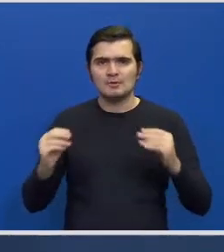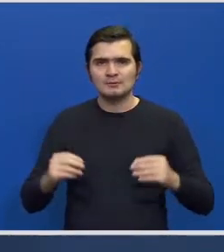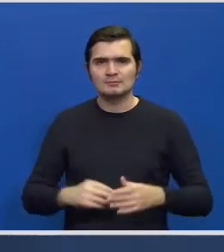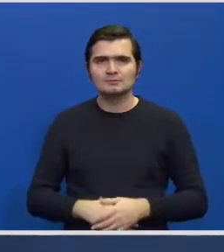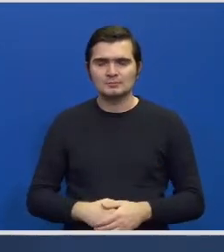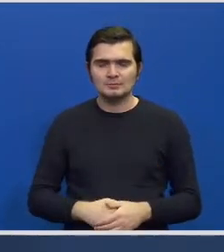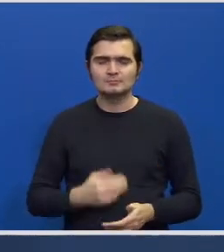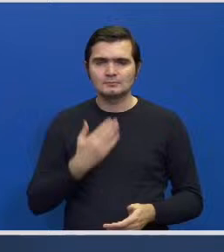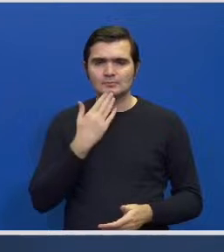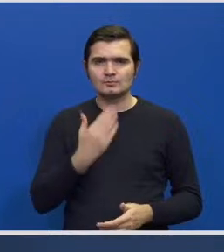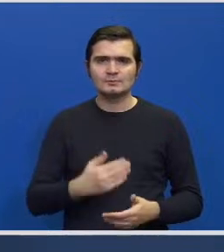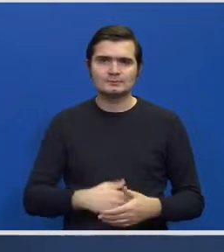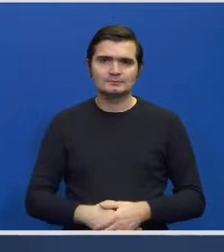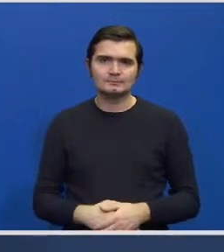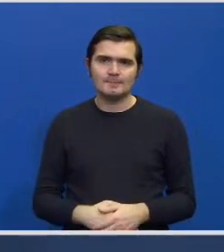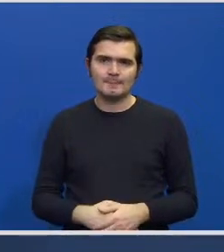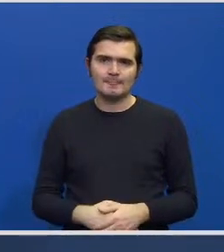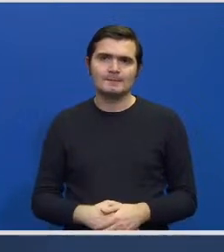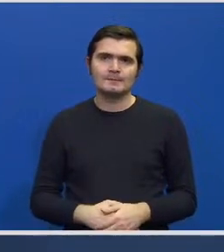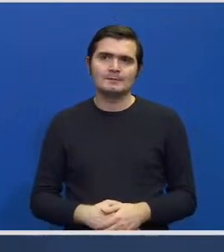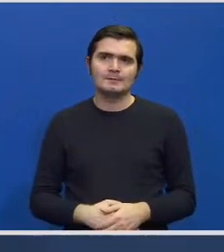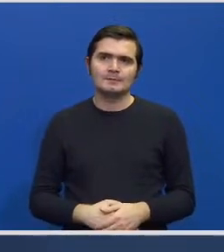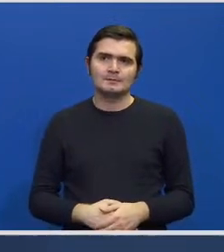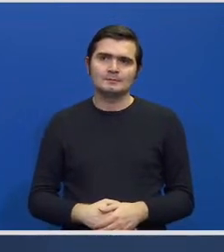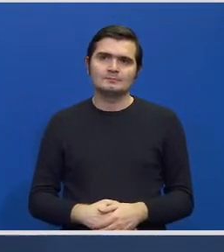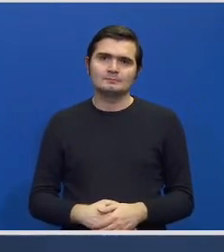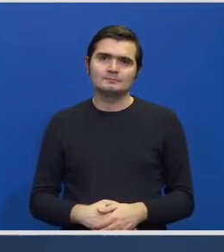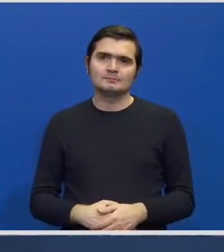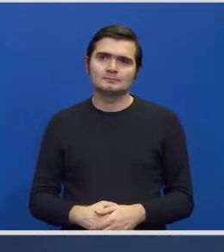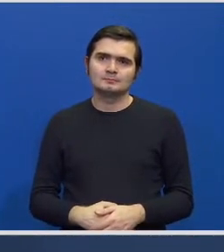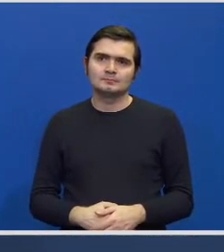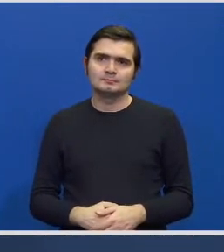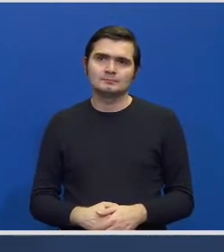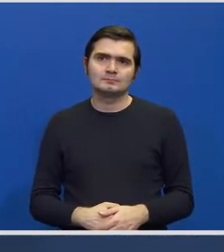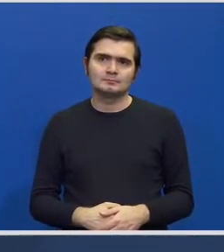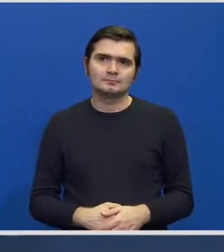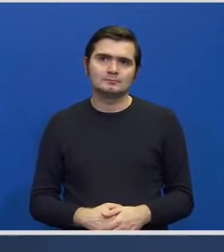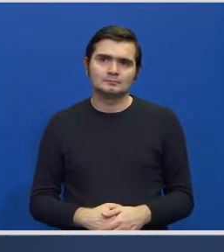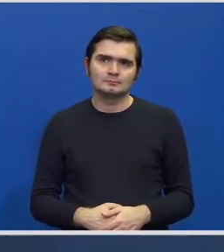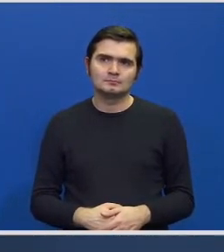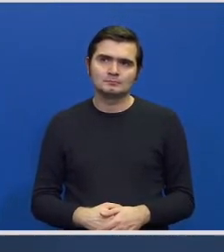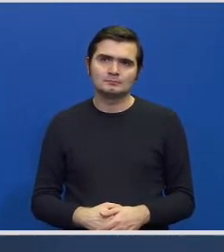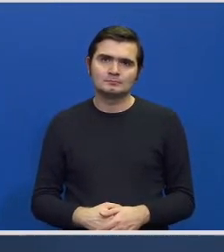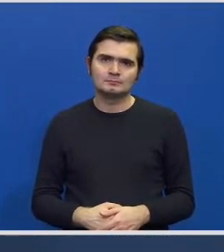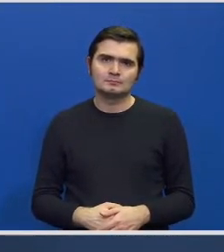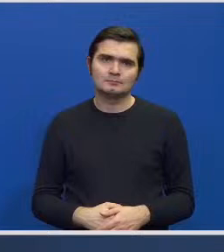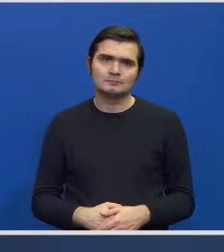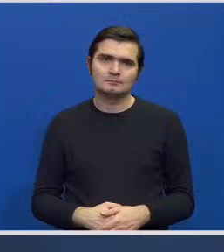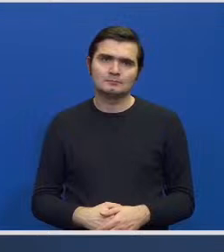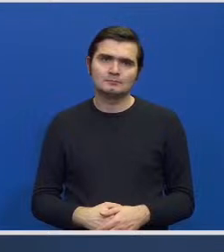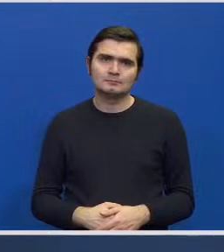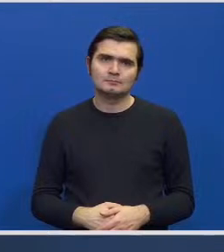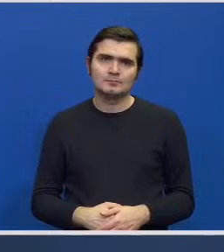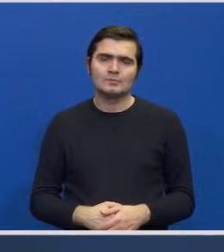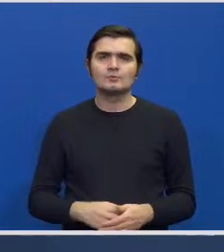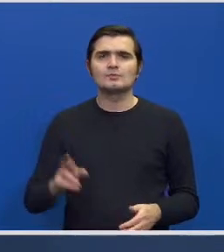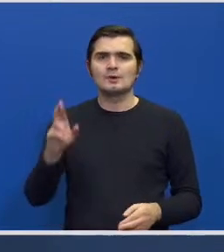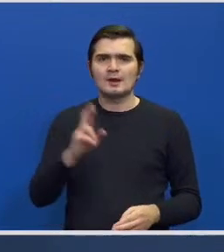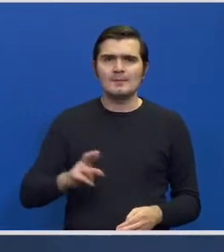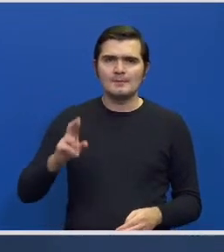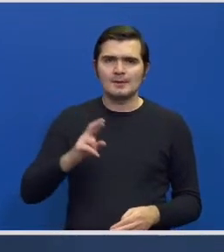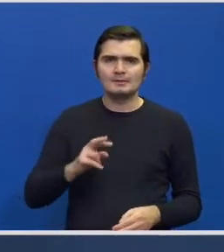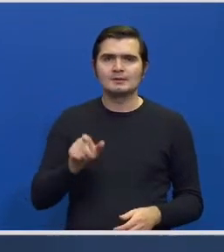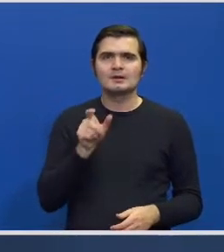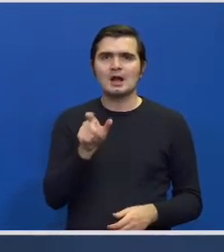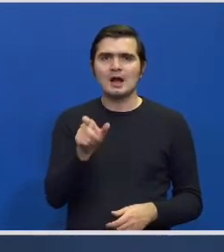prin intermediul Poștei Române. Am înțeles, mulțumesc. Vă mulțumesc, dacă nu mai sunt. Vă rog, domnule Vasilache, la